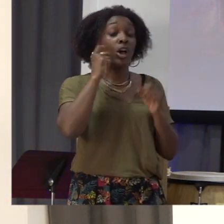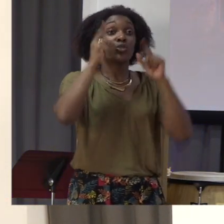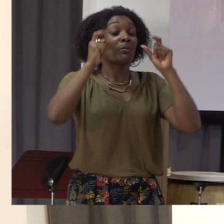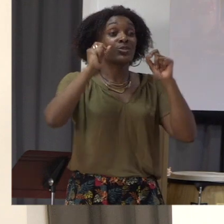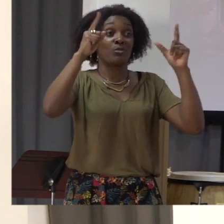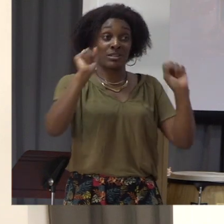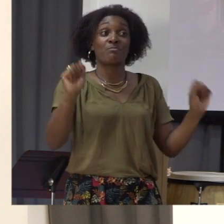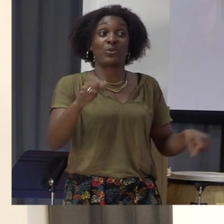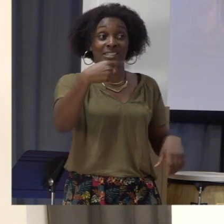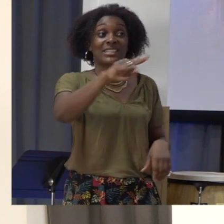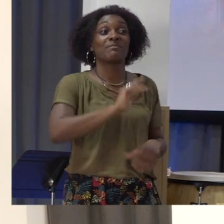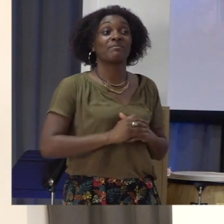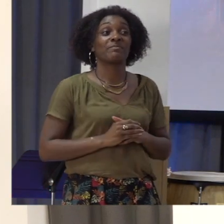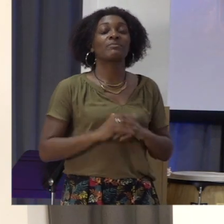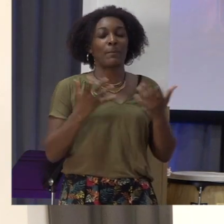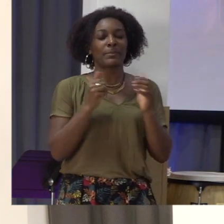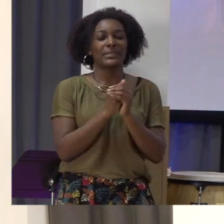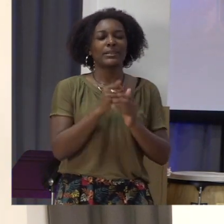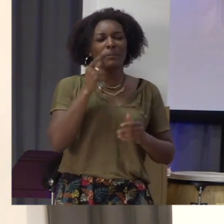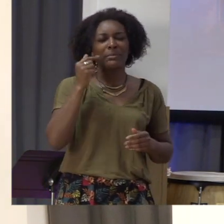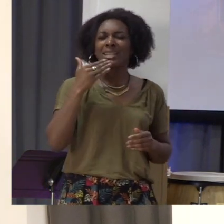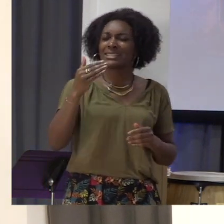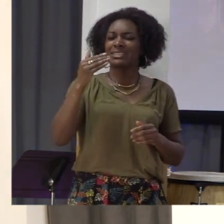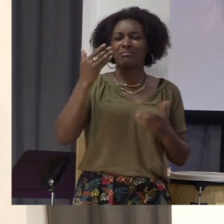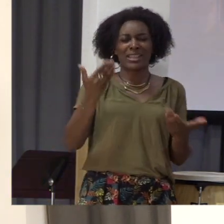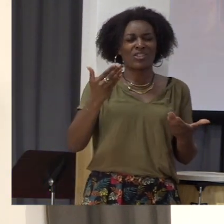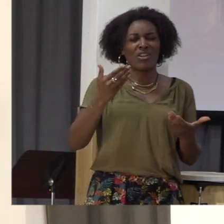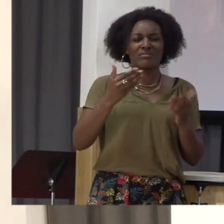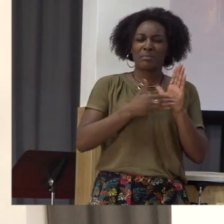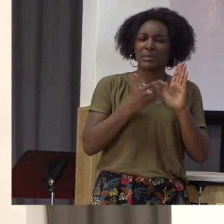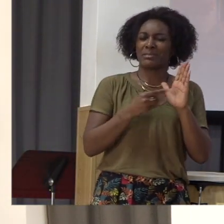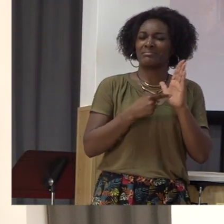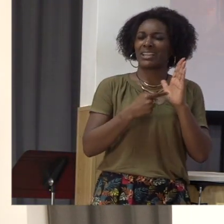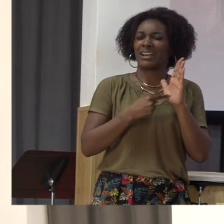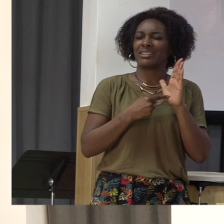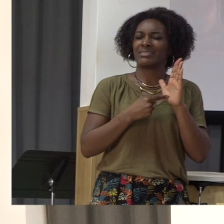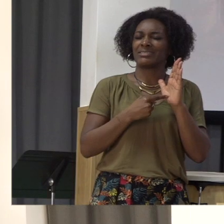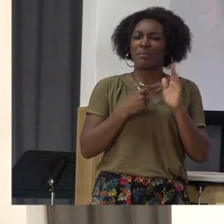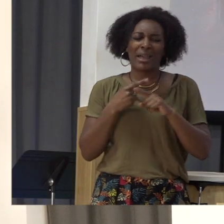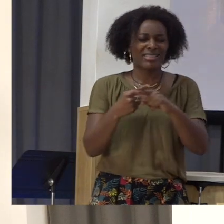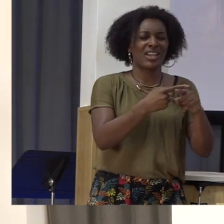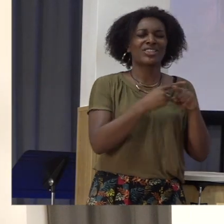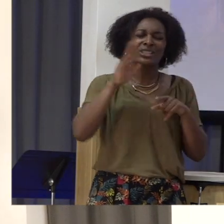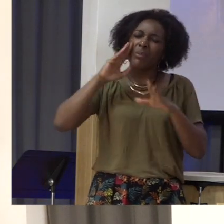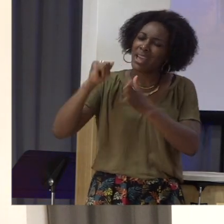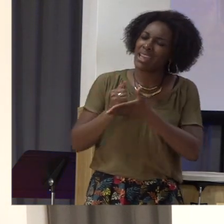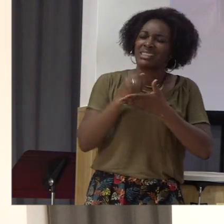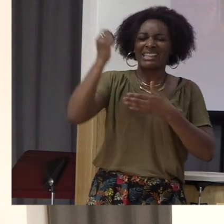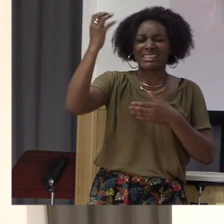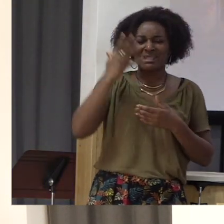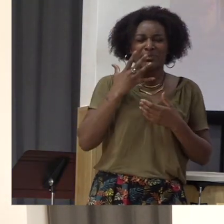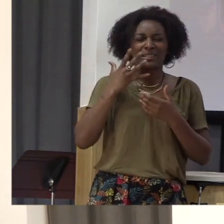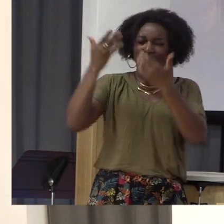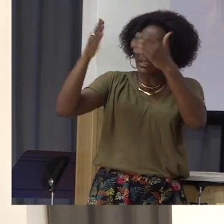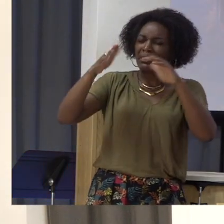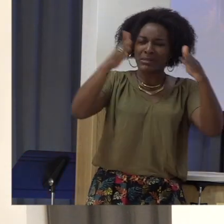Amen. Père, merci pour ta parole que nous allons partager. Je demande que, Seigneur, tu nous accordes ton soutien, ta bénédiction, et